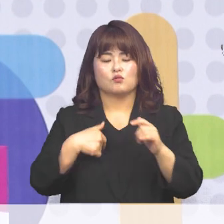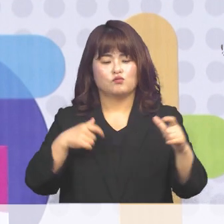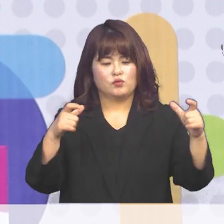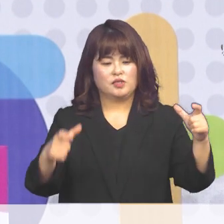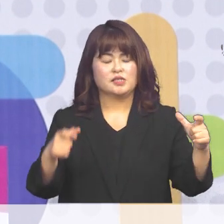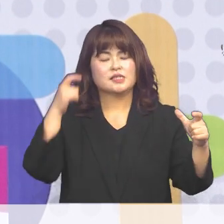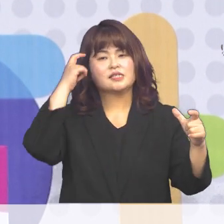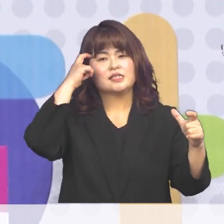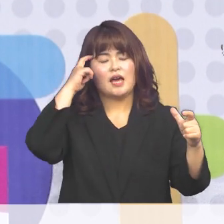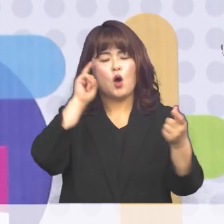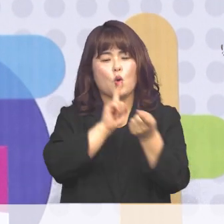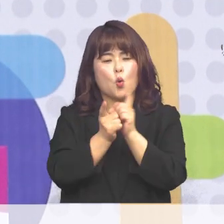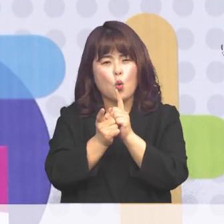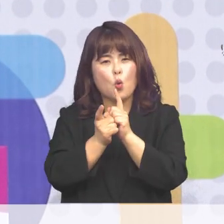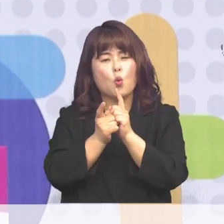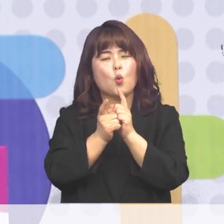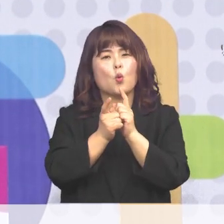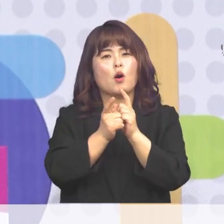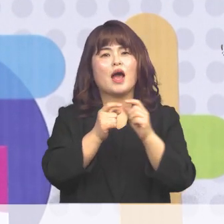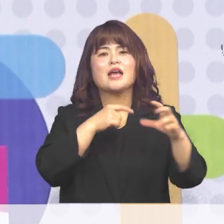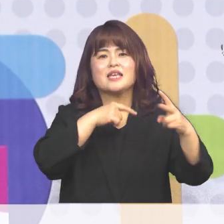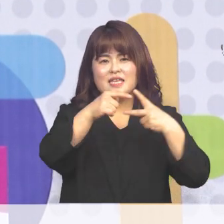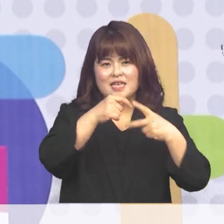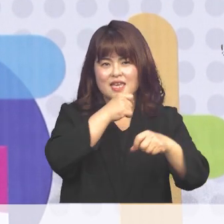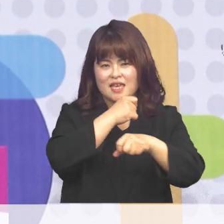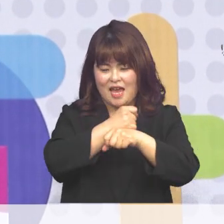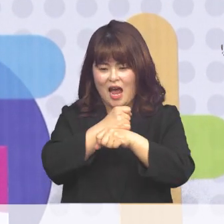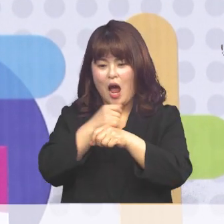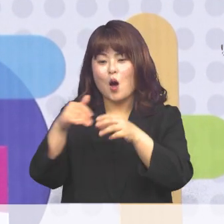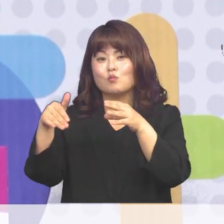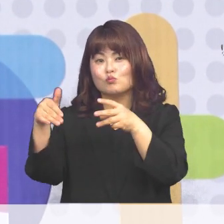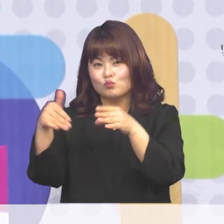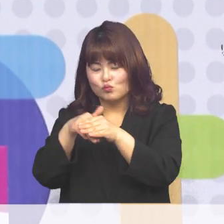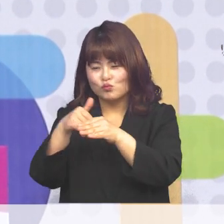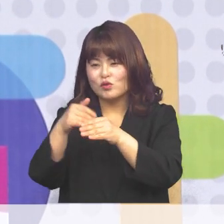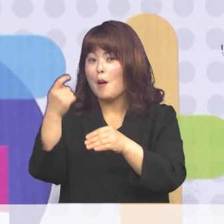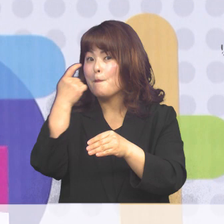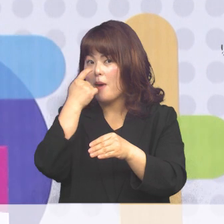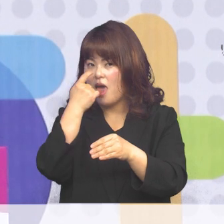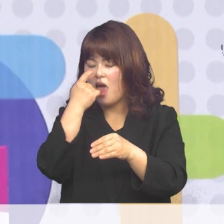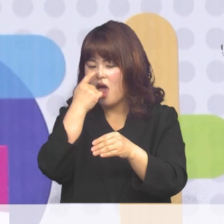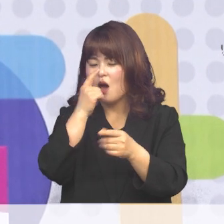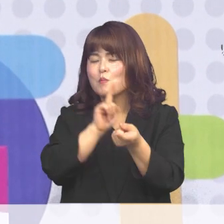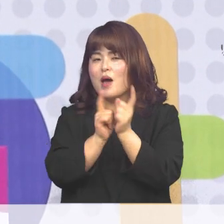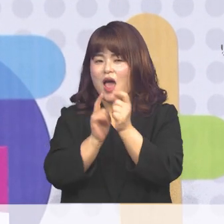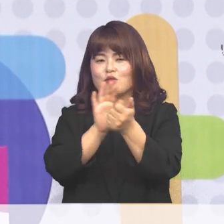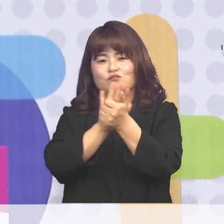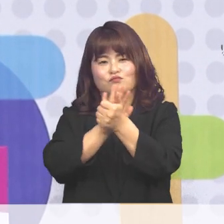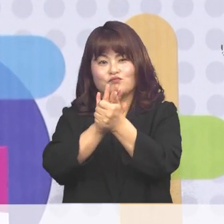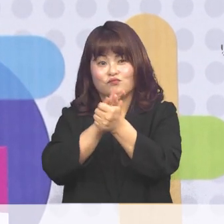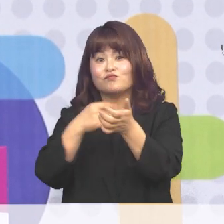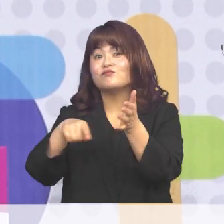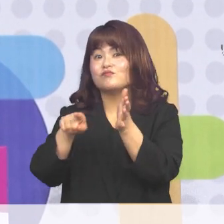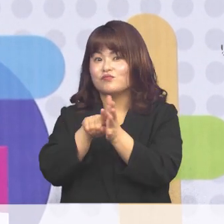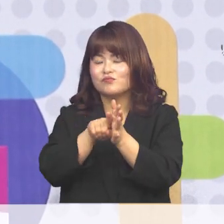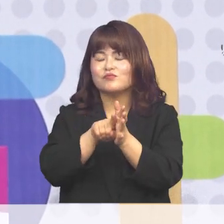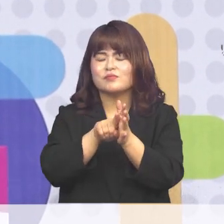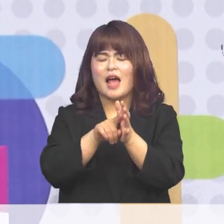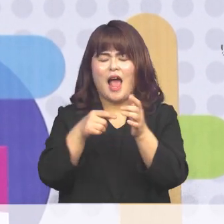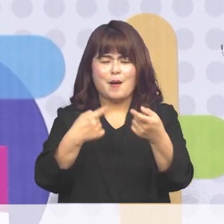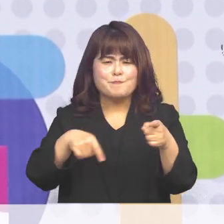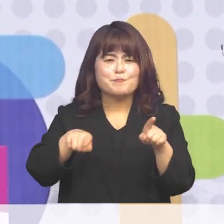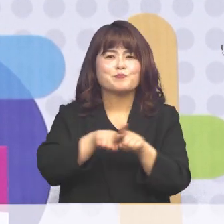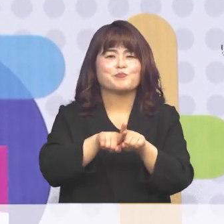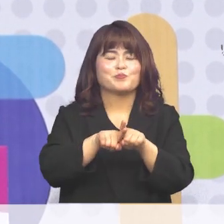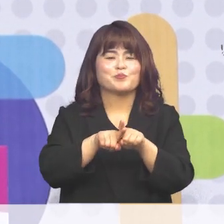우리가 서로 이해하고 서로의 문화를 배우고 또 서로 배려하면서 함께